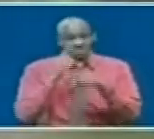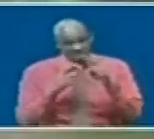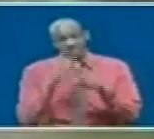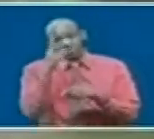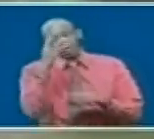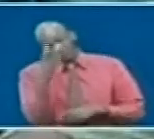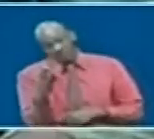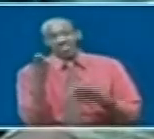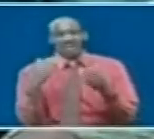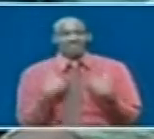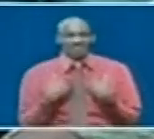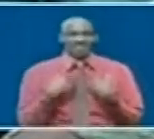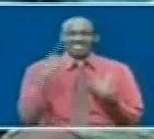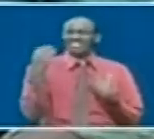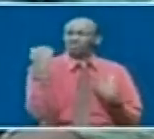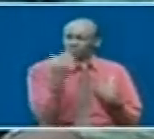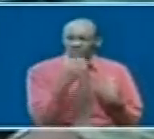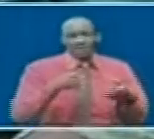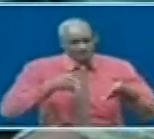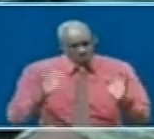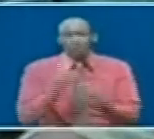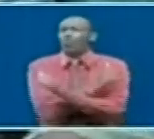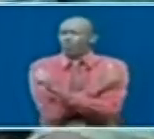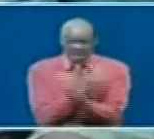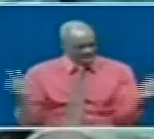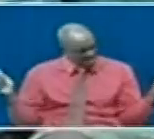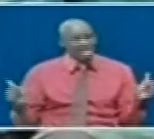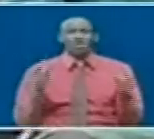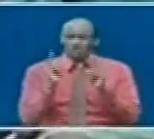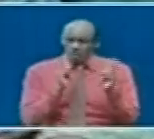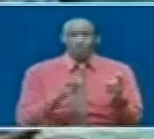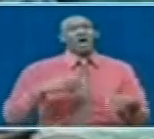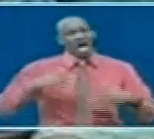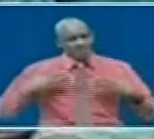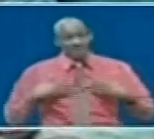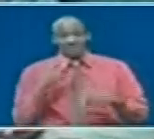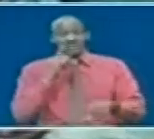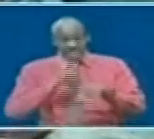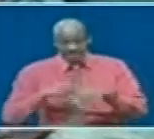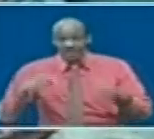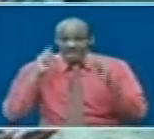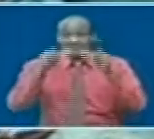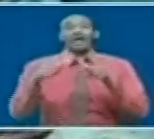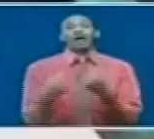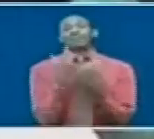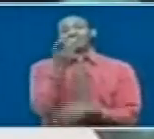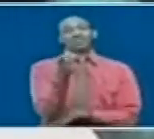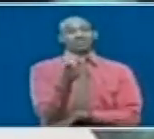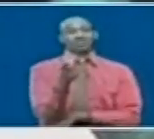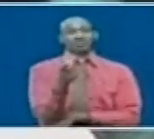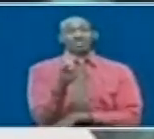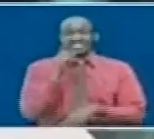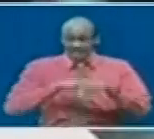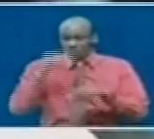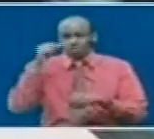24 mtawalia. Watoto hawa walizaliwa wakiwa buheri wa afya na walikuwa wachangamfu kabla ya masaibu kuwakumba. Tena akienda